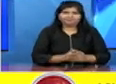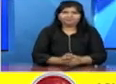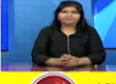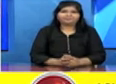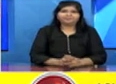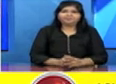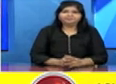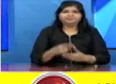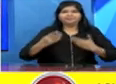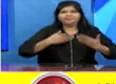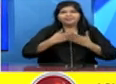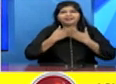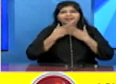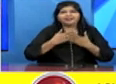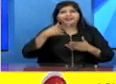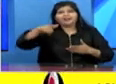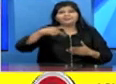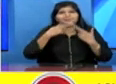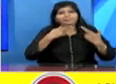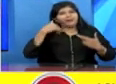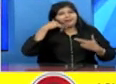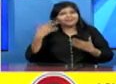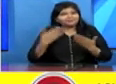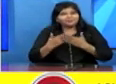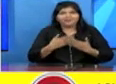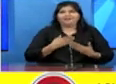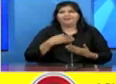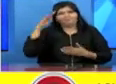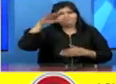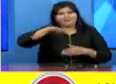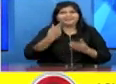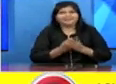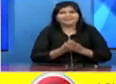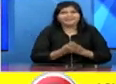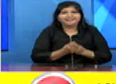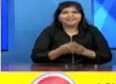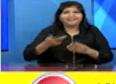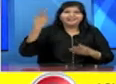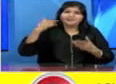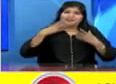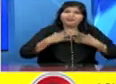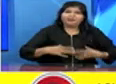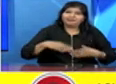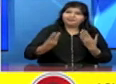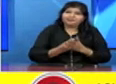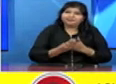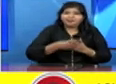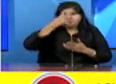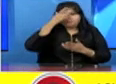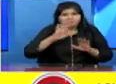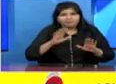तो मैं धन्यवाद जी। बड़े खुश है कि हाँ। आपसे मेरी बात हो गई है। हाँ। नहीं हम और भी जो। उसके बाद भी सर हमारे लिए कोई किसी तरह